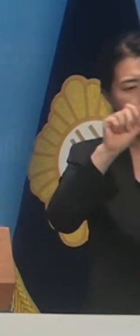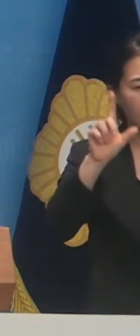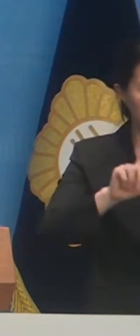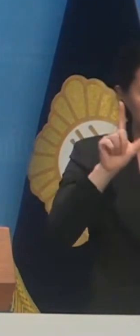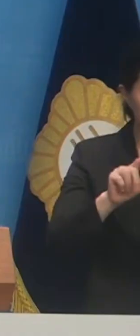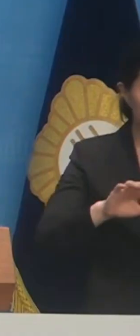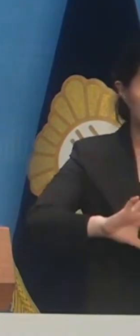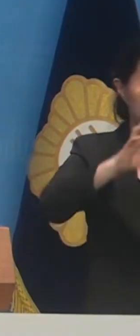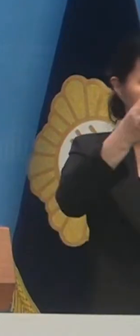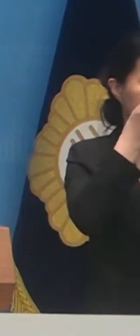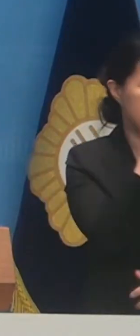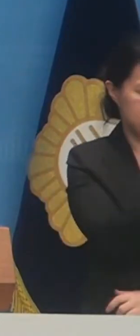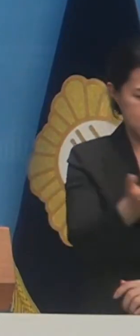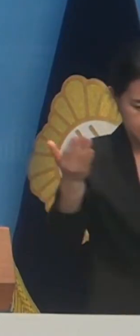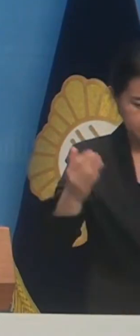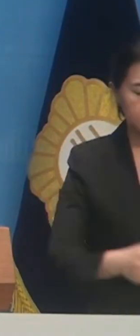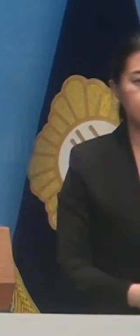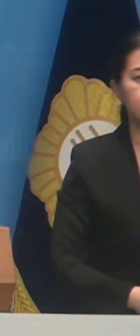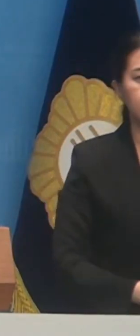전 세계에 선보였습니다.